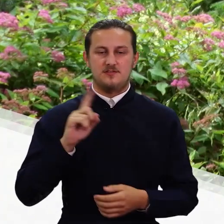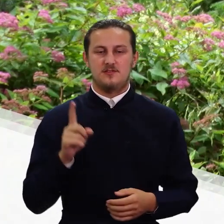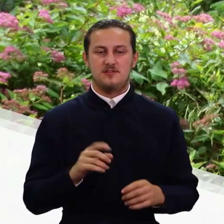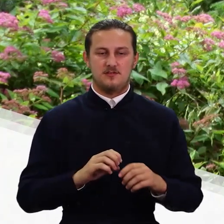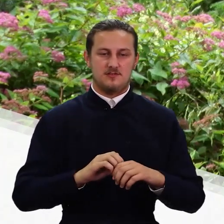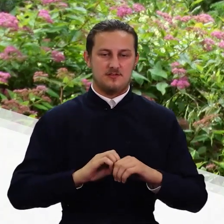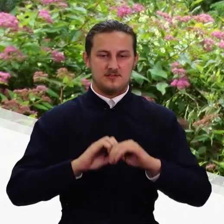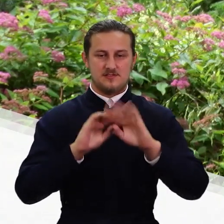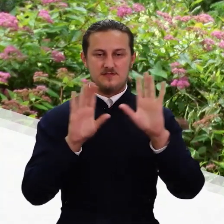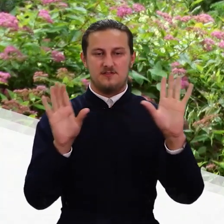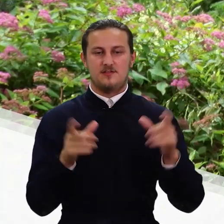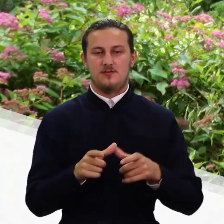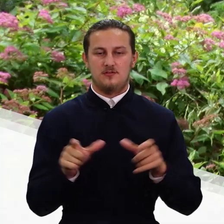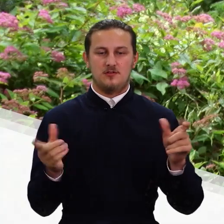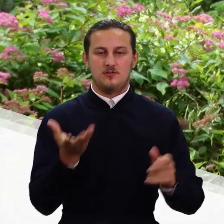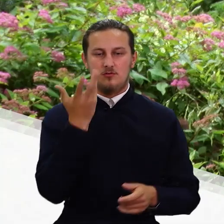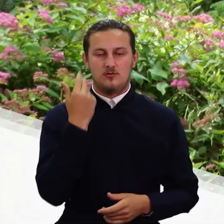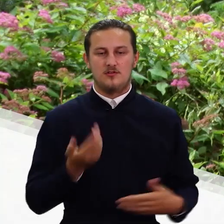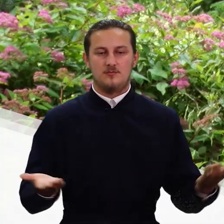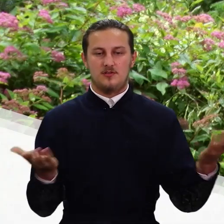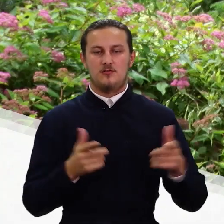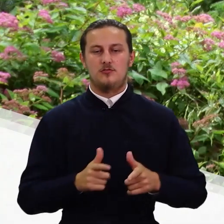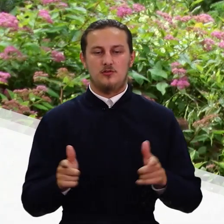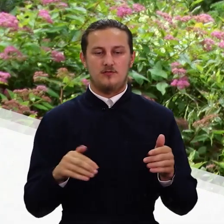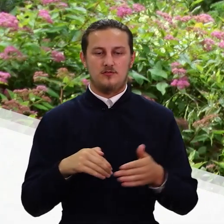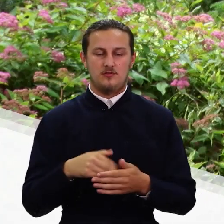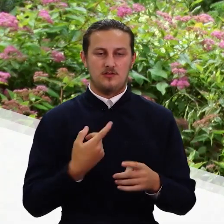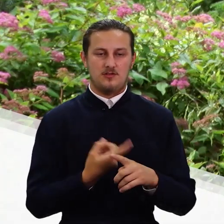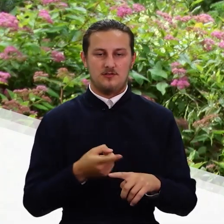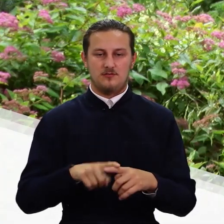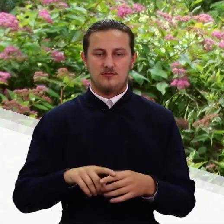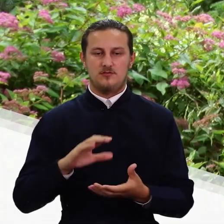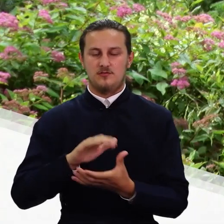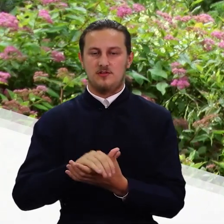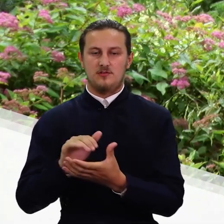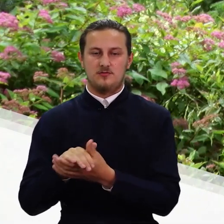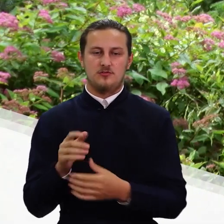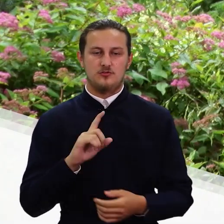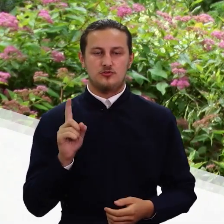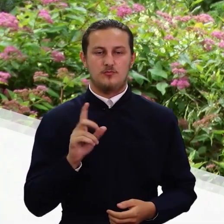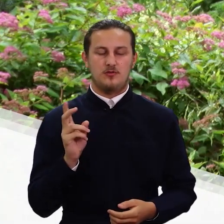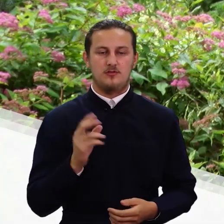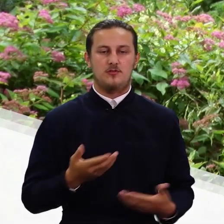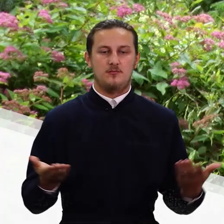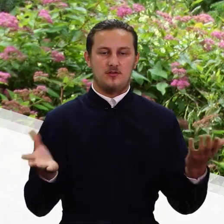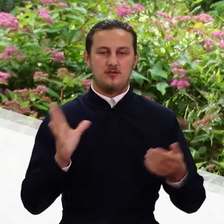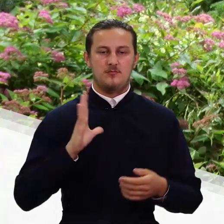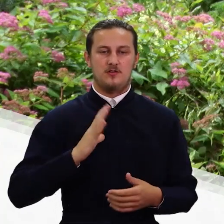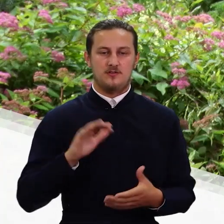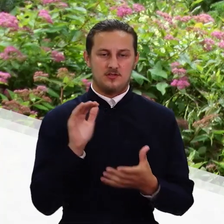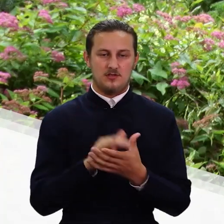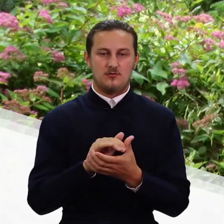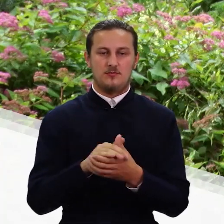тоді, коли ми готові до цього знайомства. Щоб ми були готові до цього знайомства, на жаль,